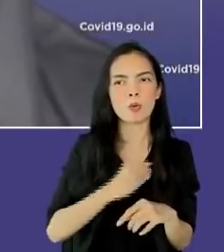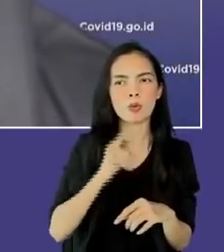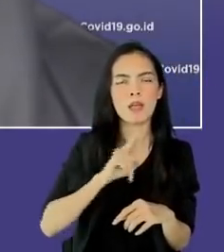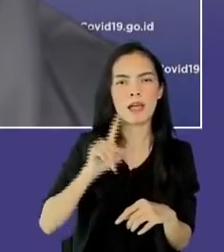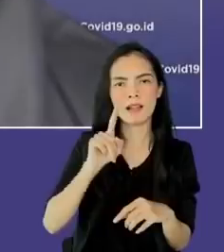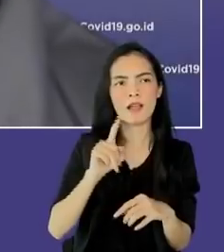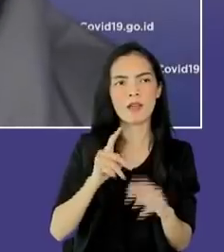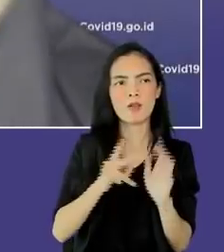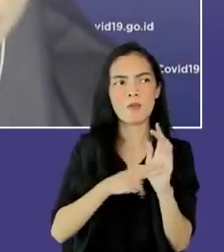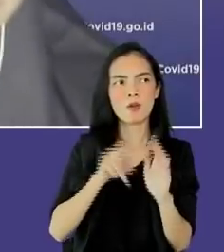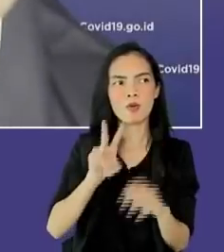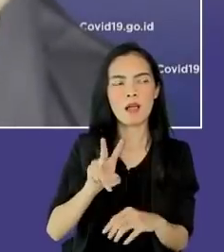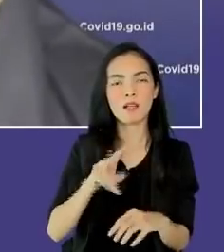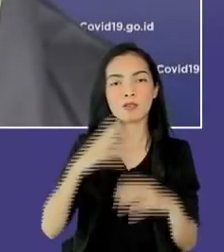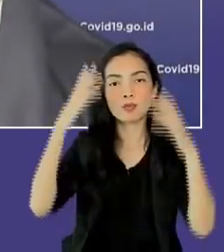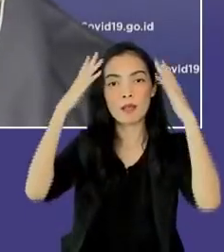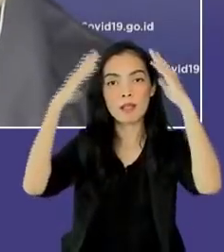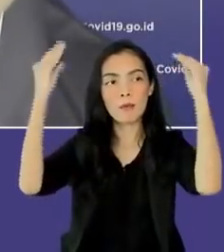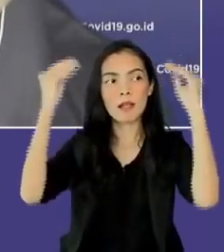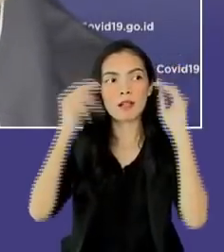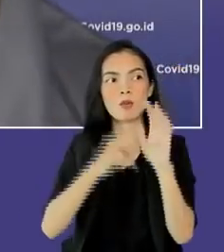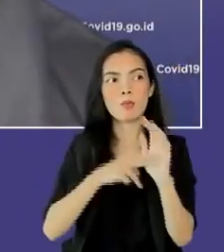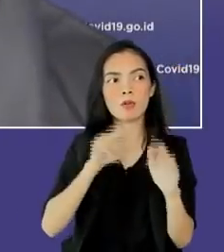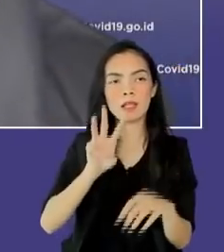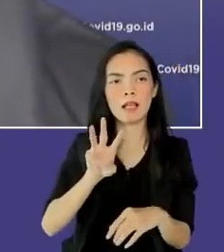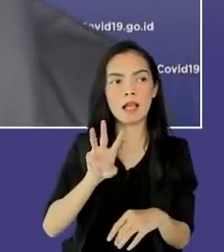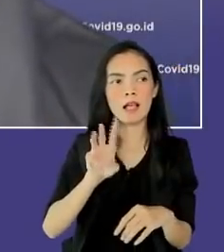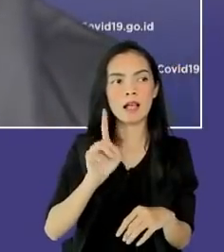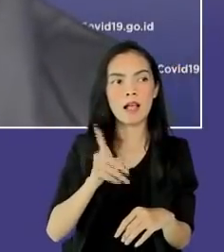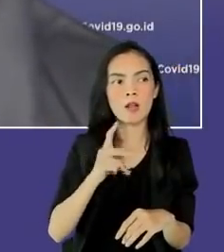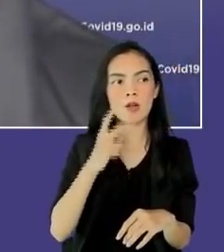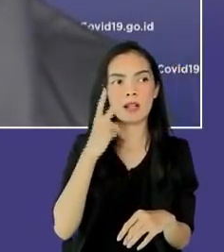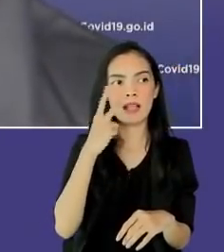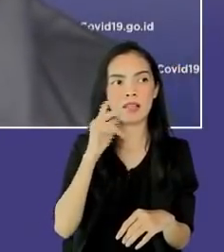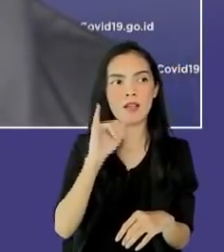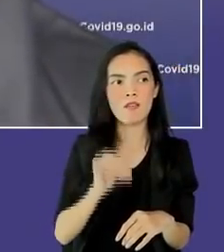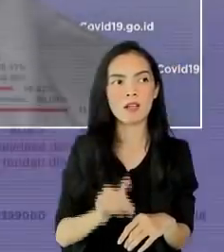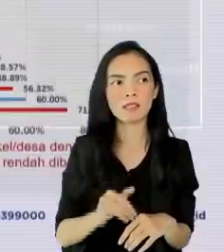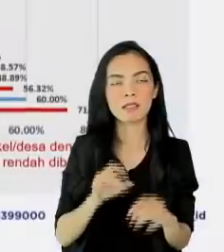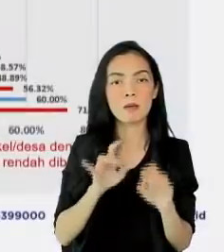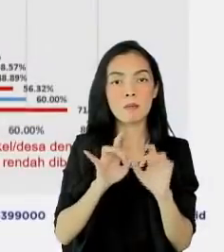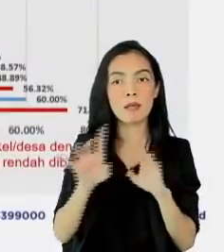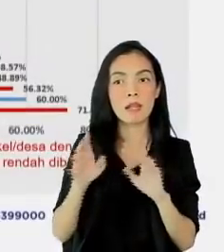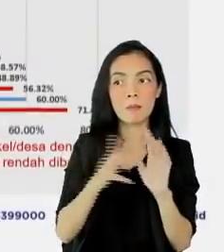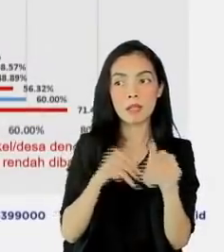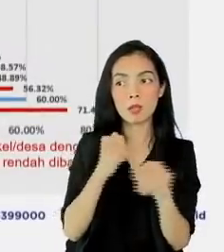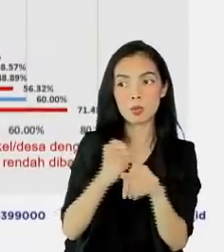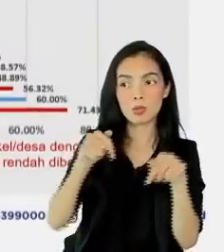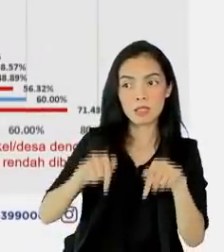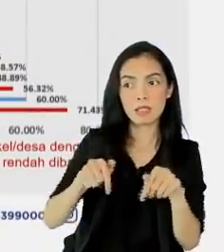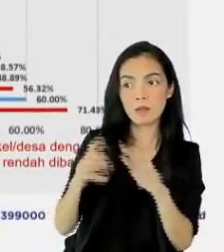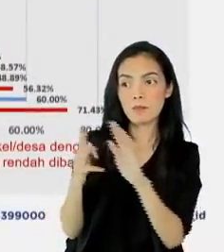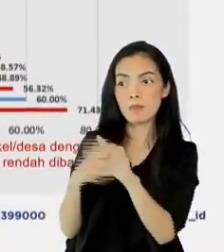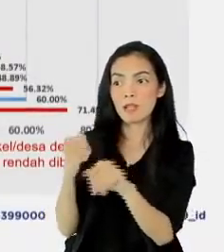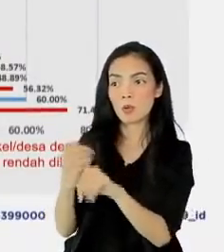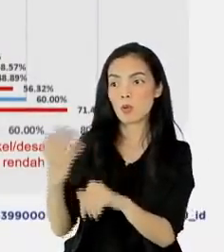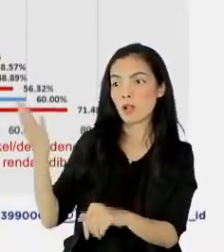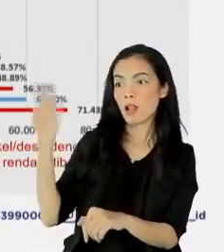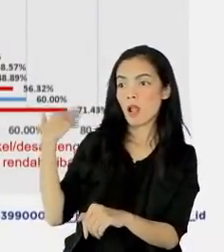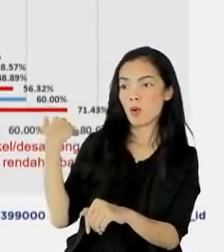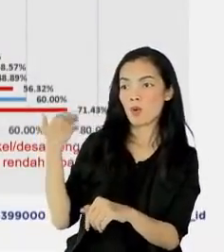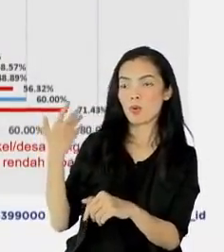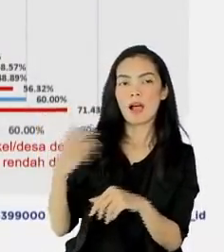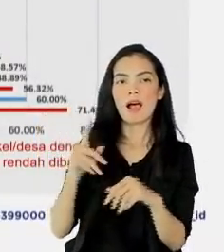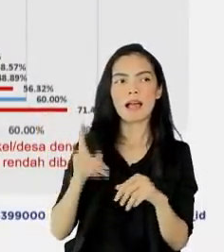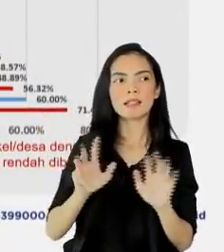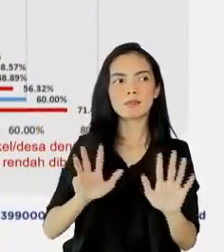kedua, Sumatera Barat menjadi peringkat ketiga. Dan kalau kita evaluasi, apa sih bedanya pekan ini dengan pekan sebelumnya? Ada